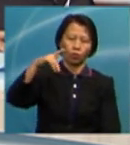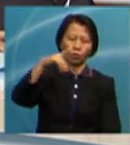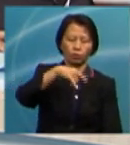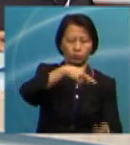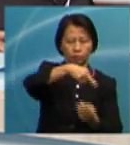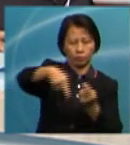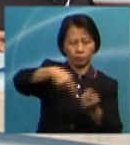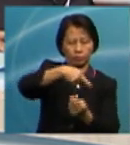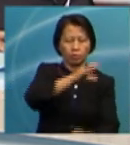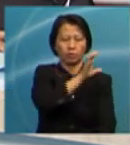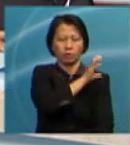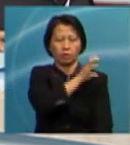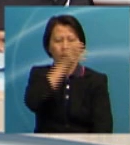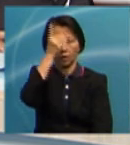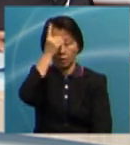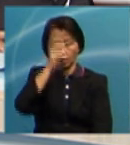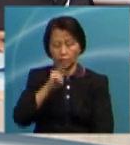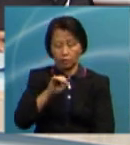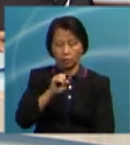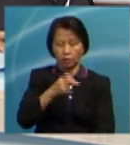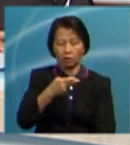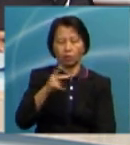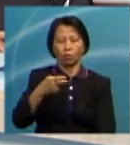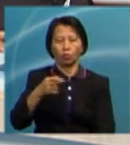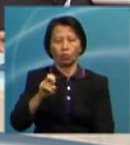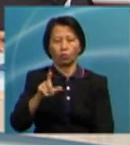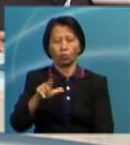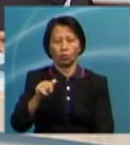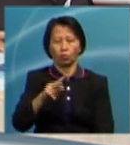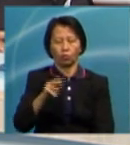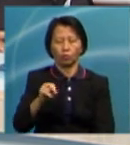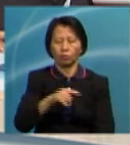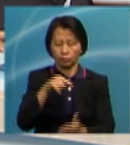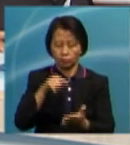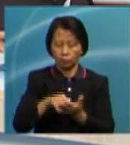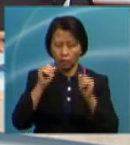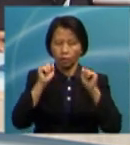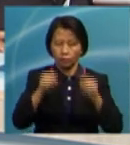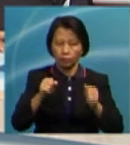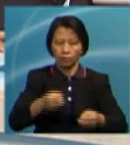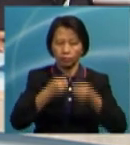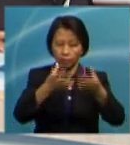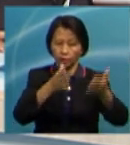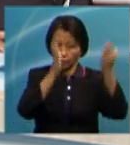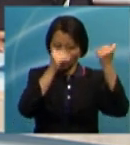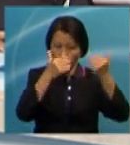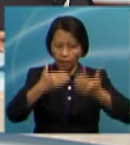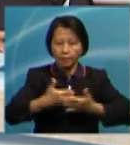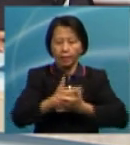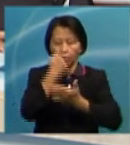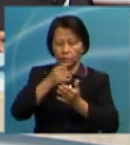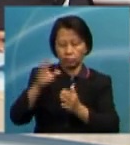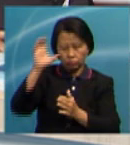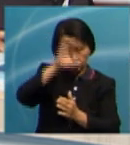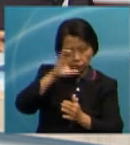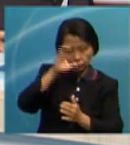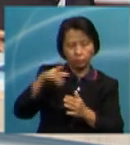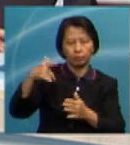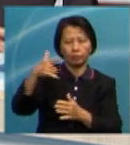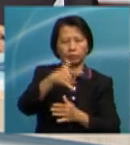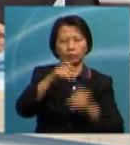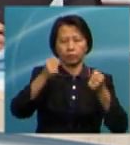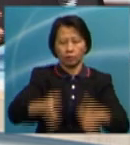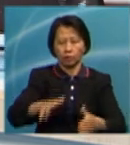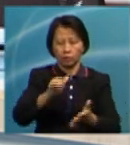Mas Kapten Datuk nik huzlan nik Husin ia sekaligus dapat memberi harapan baru untuk mengesan pesawat yang hilang